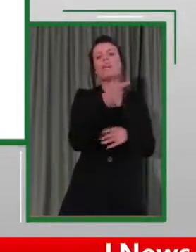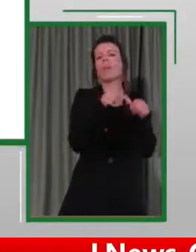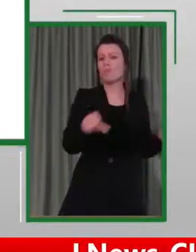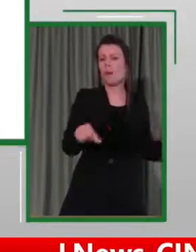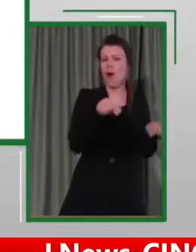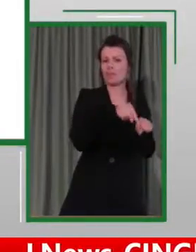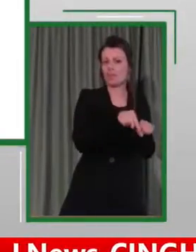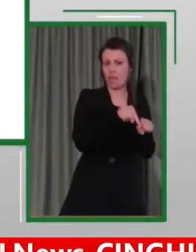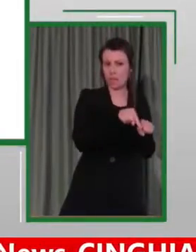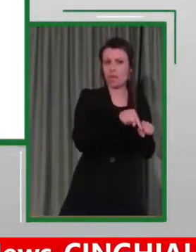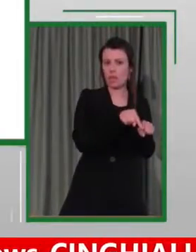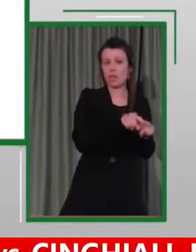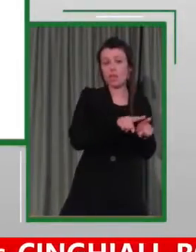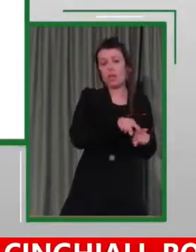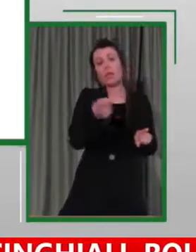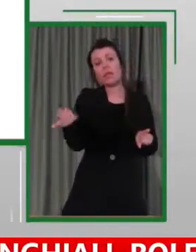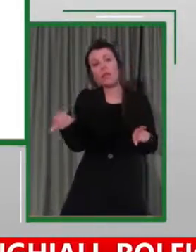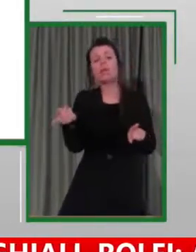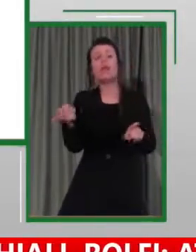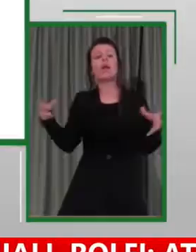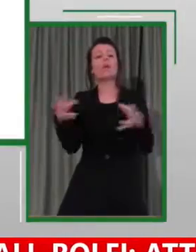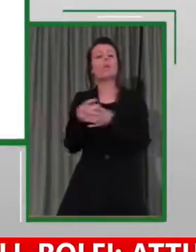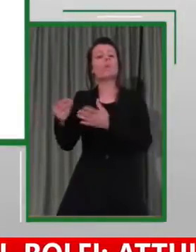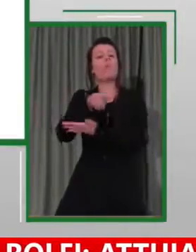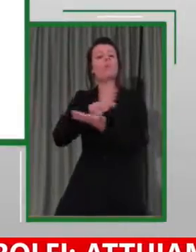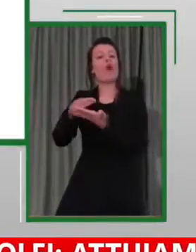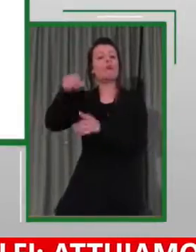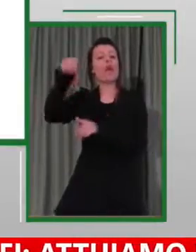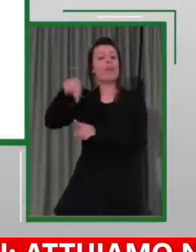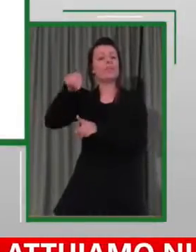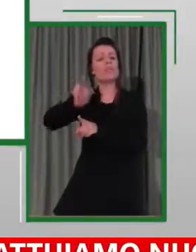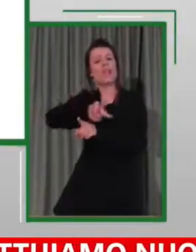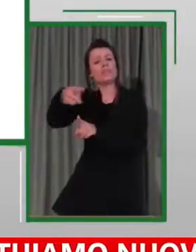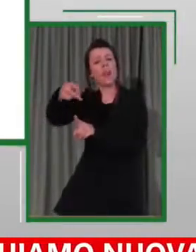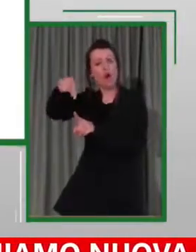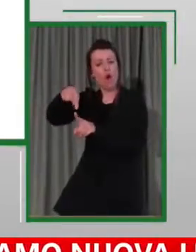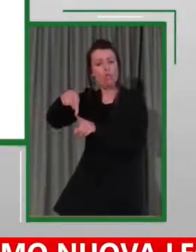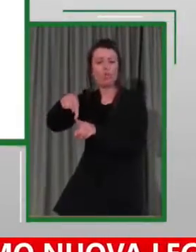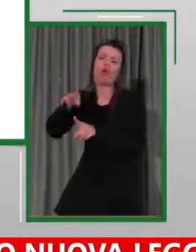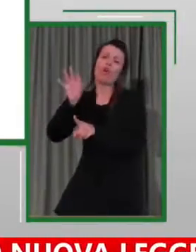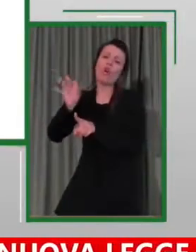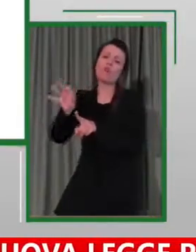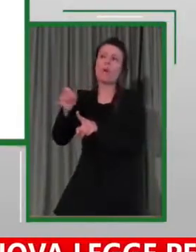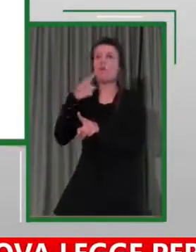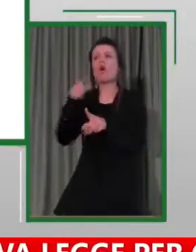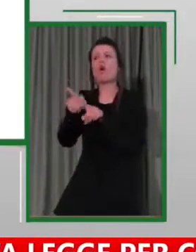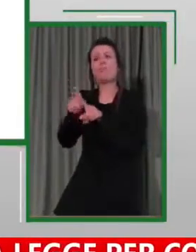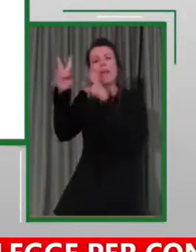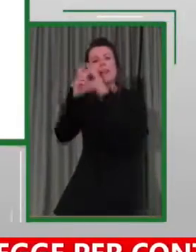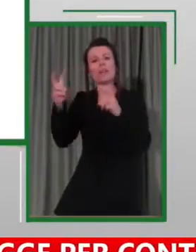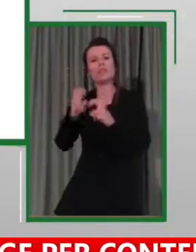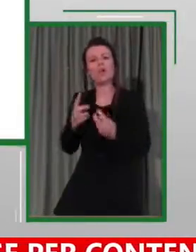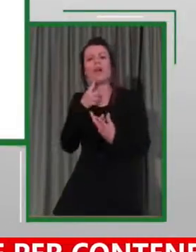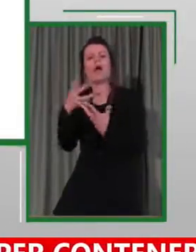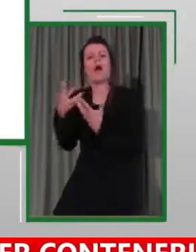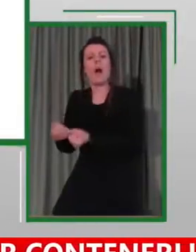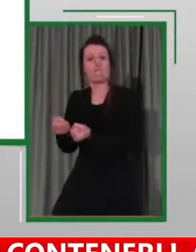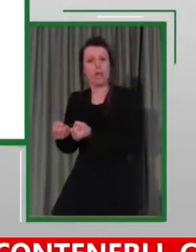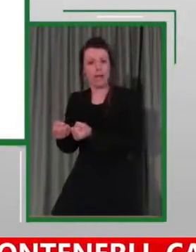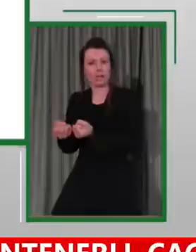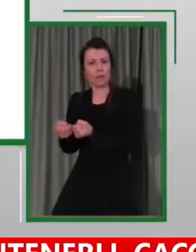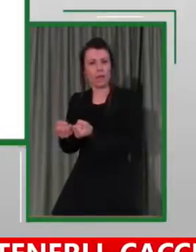e un'altra linea che riguarda poi i progetti di ricerca applicata, cioè con anche